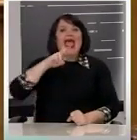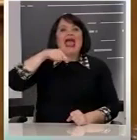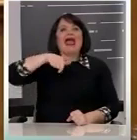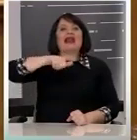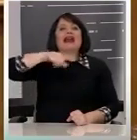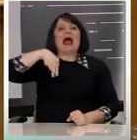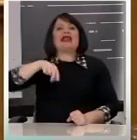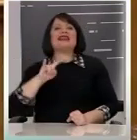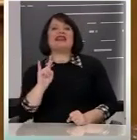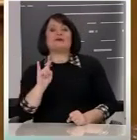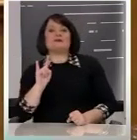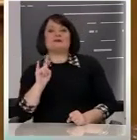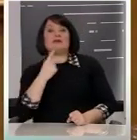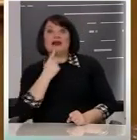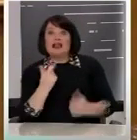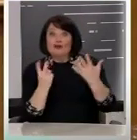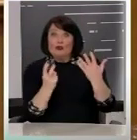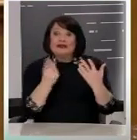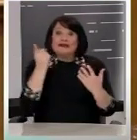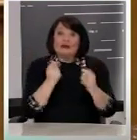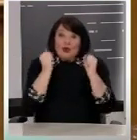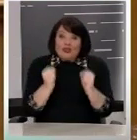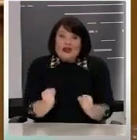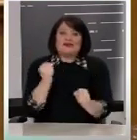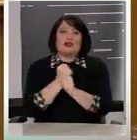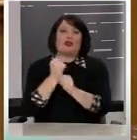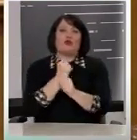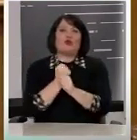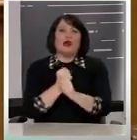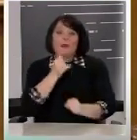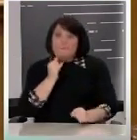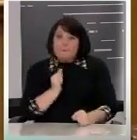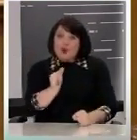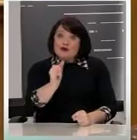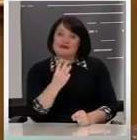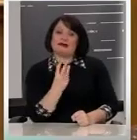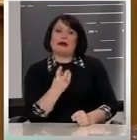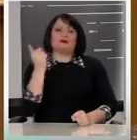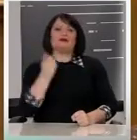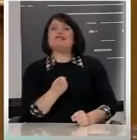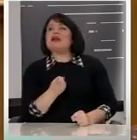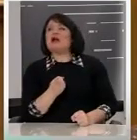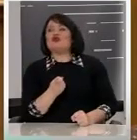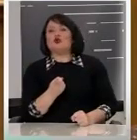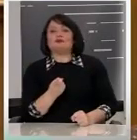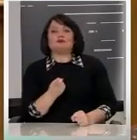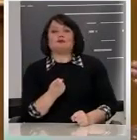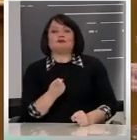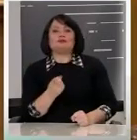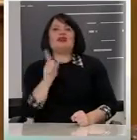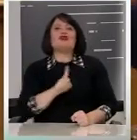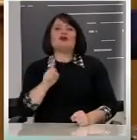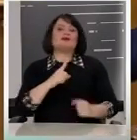βγάζει ότι είναι 70% οι θέσεις εργασίας που είναι μόνιμες και 30%. Απλώς μπέρδεψε ο